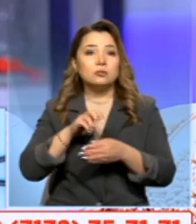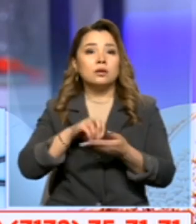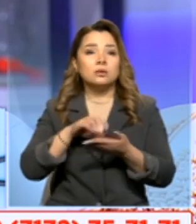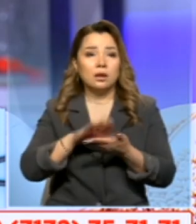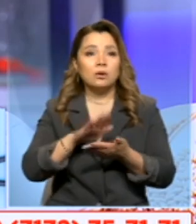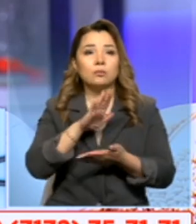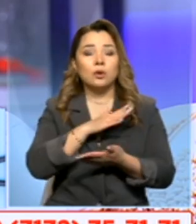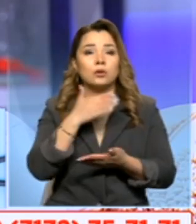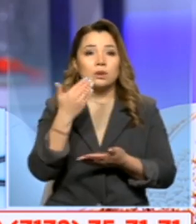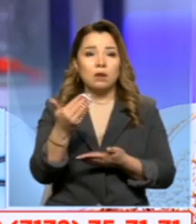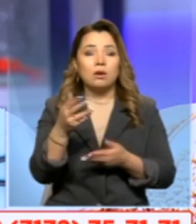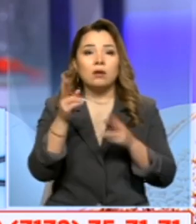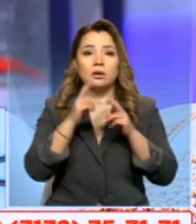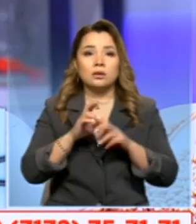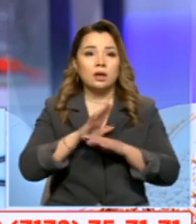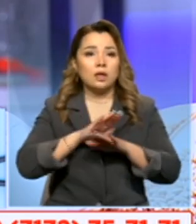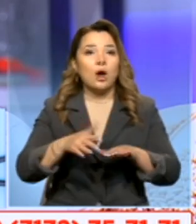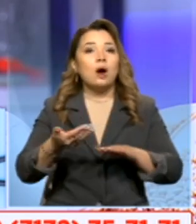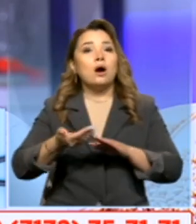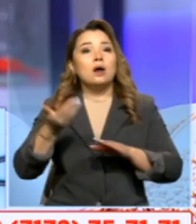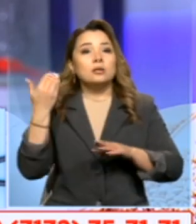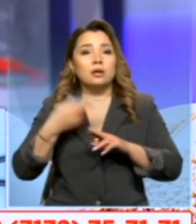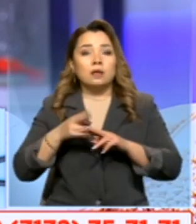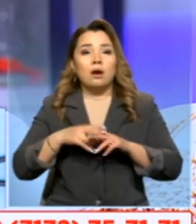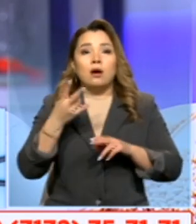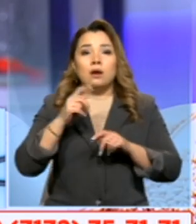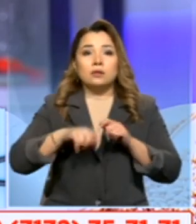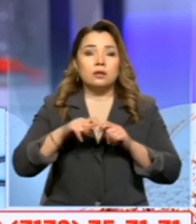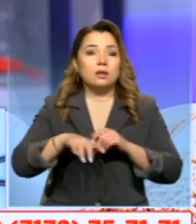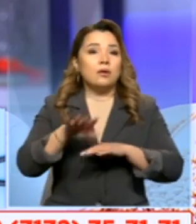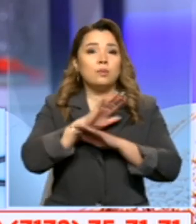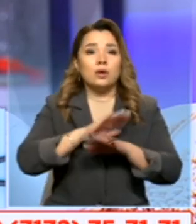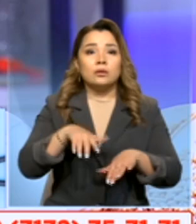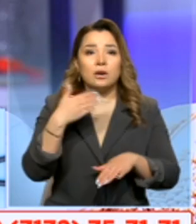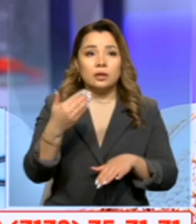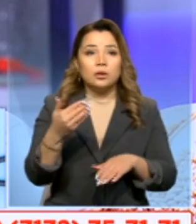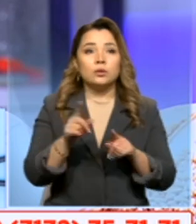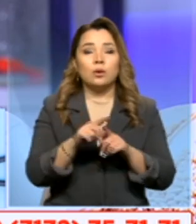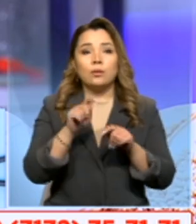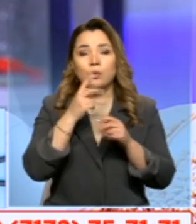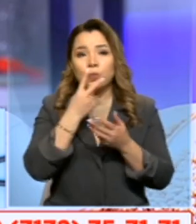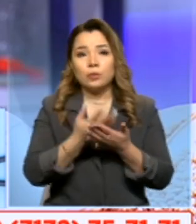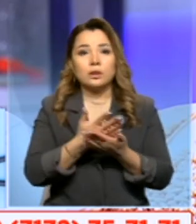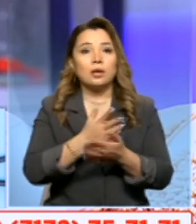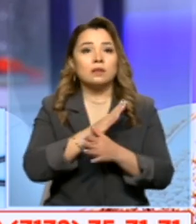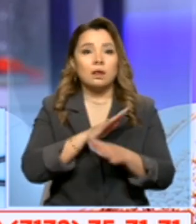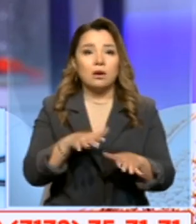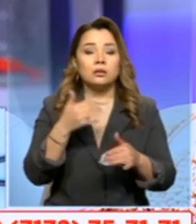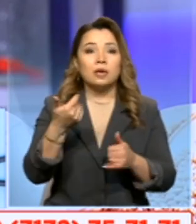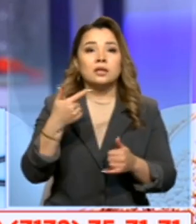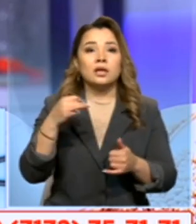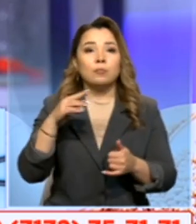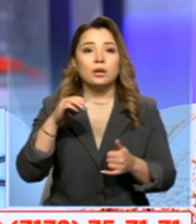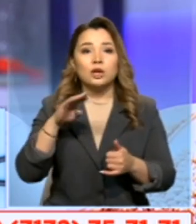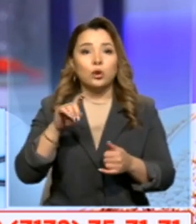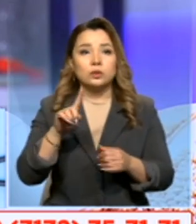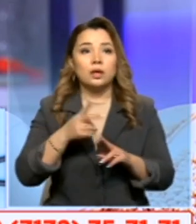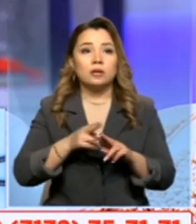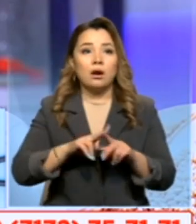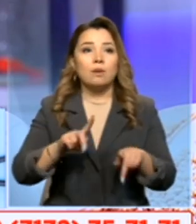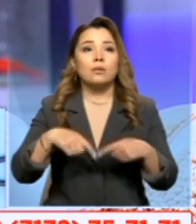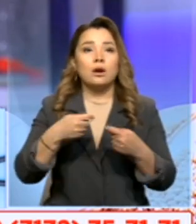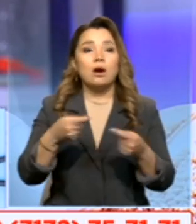белгілері болған шығар, ә? Сіз оның алдында ол анализді тапсырмадыңыз, көрген де жоқсыз. Ал гипотиреоздың прям